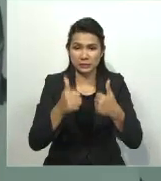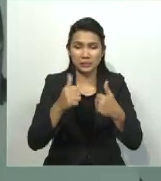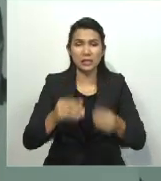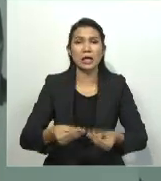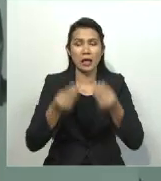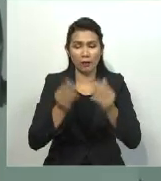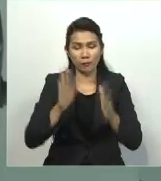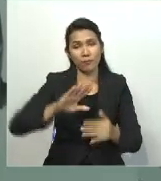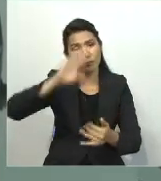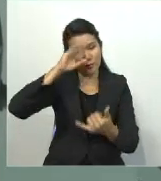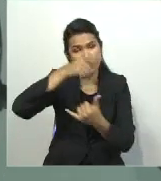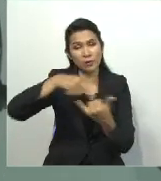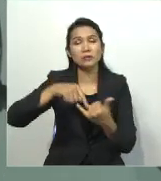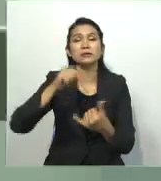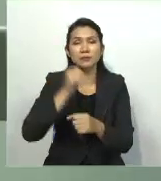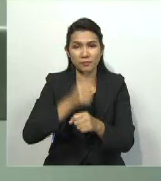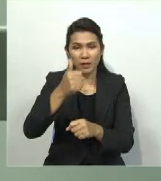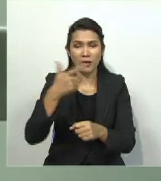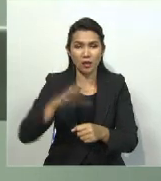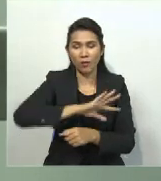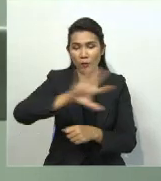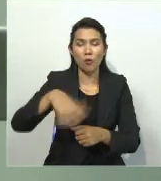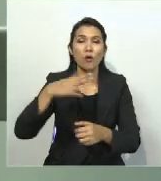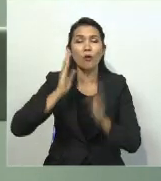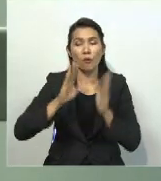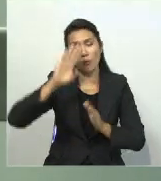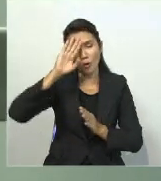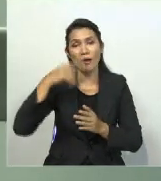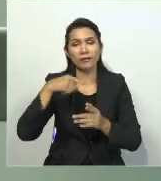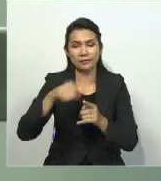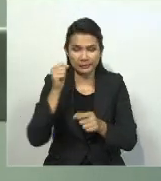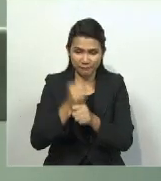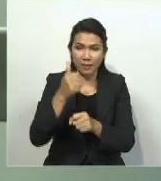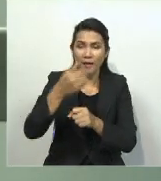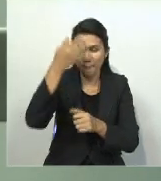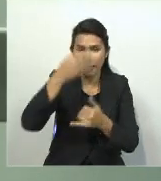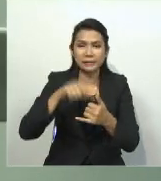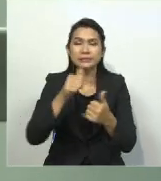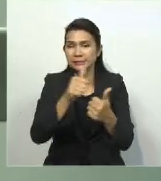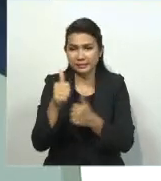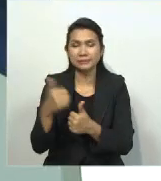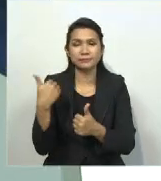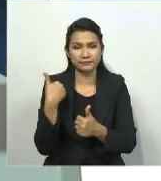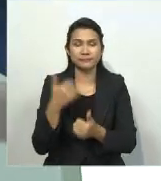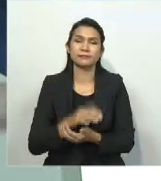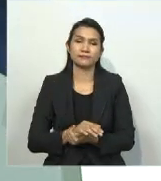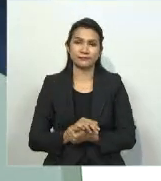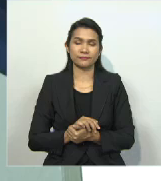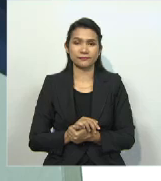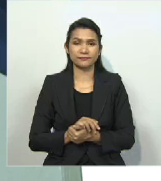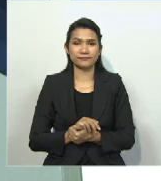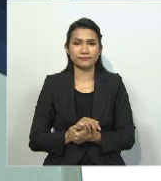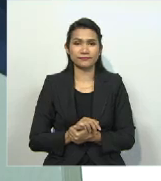รักษาให้กับผู้ป่วยและดีใจที่ผู้ป่วยทุกคนสามารถเข้าถึงเครื่องมือแพทย์ที่ดีๆและมีคุณภาพได้ค่ะ